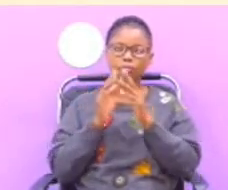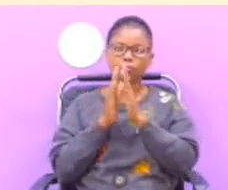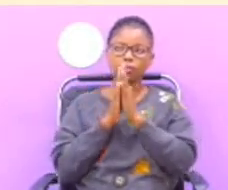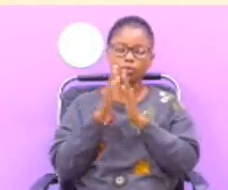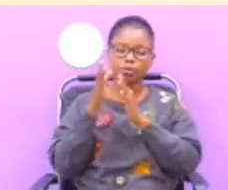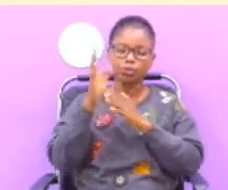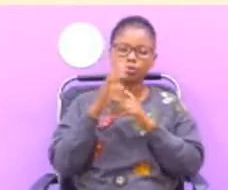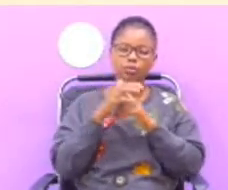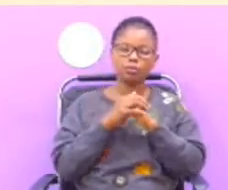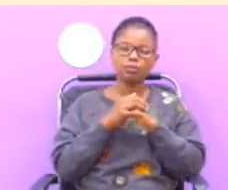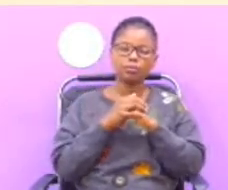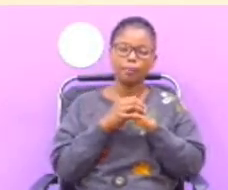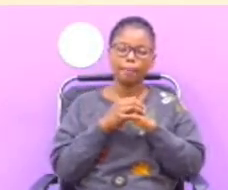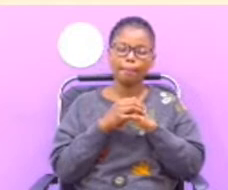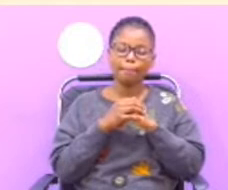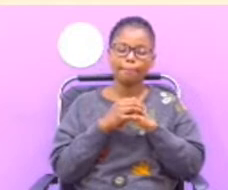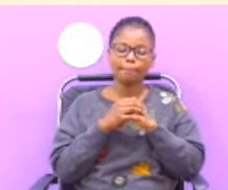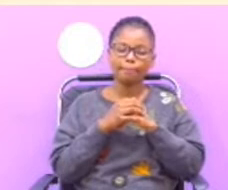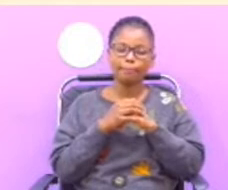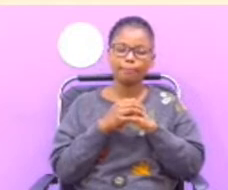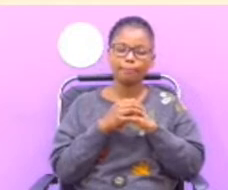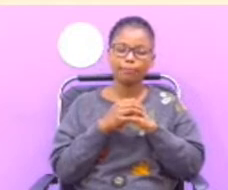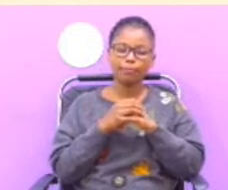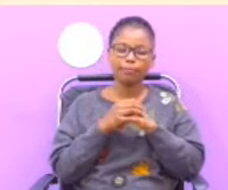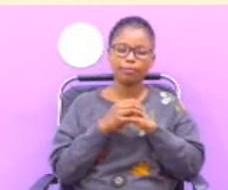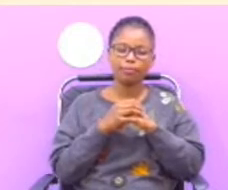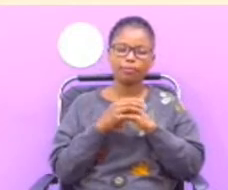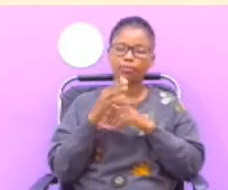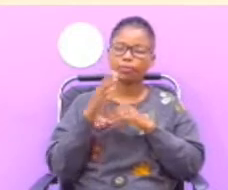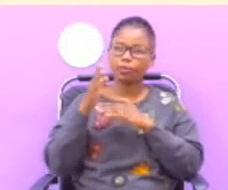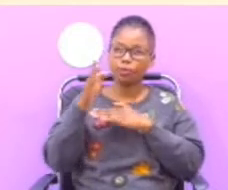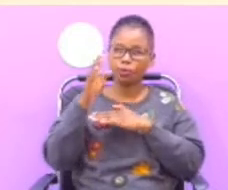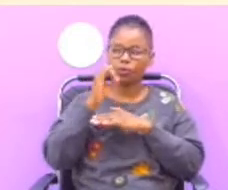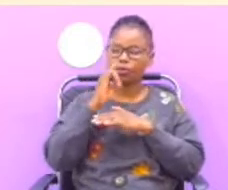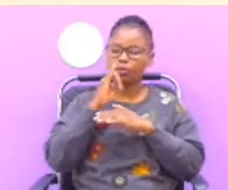sana Ngai witũ nĩ mwĩhokeku